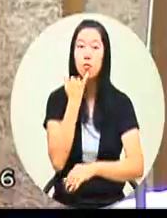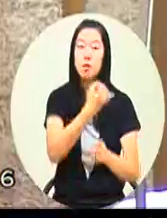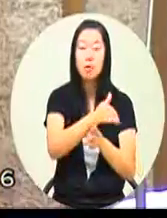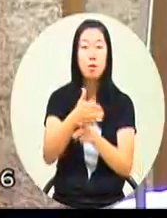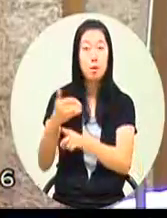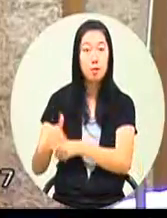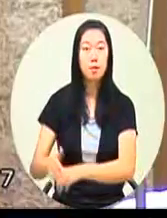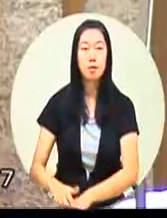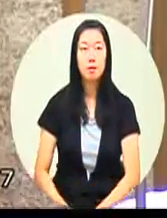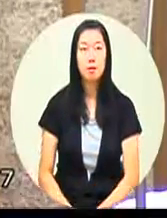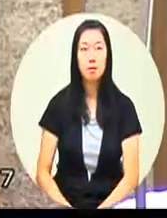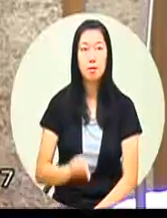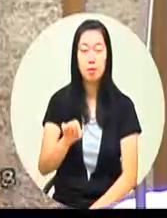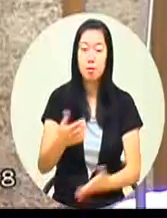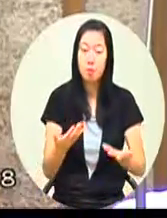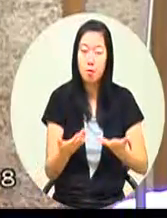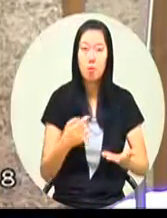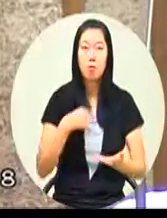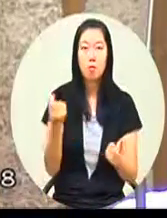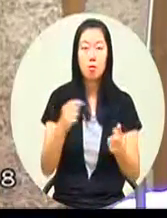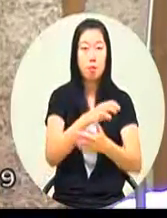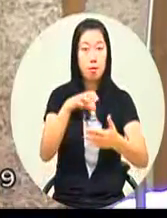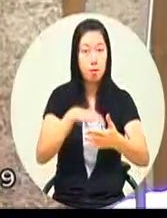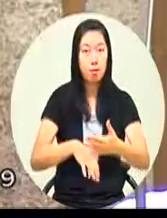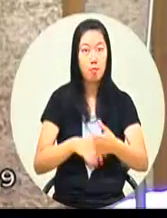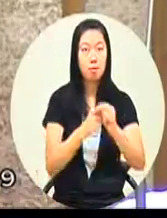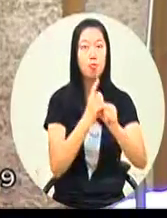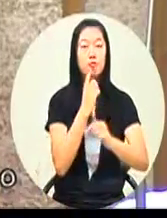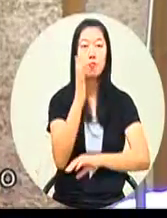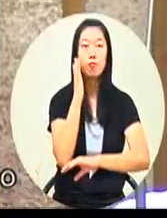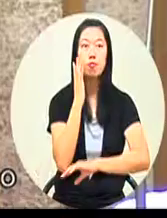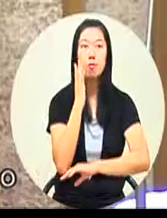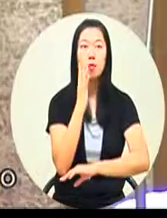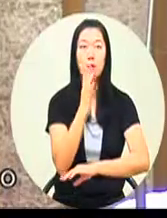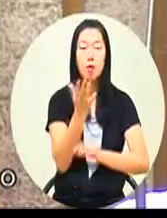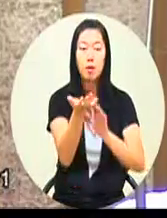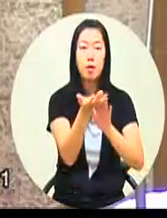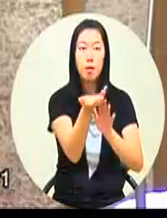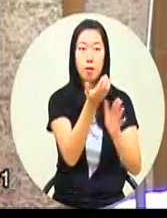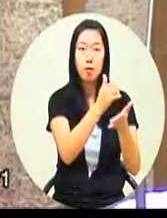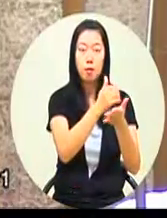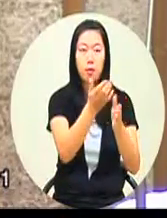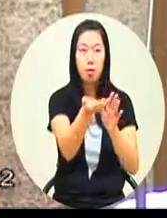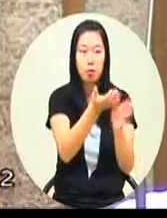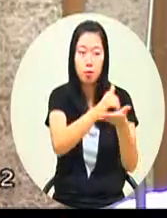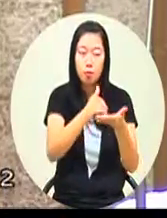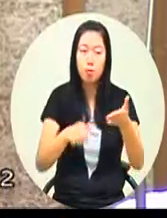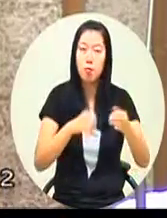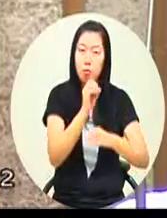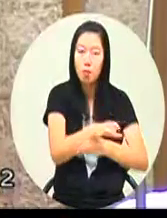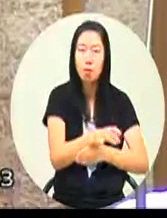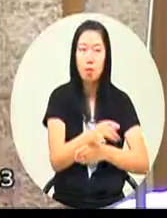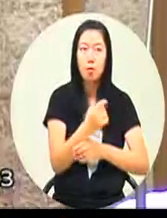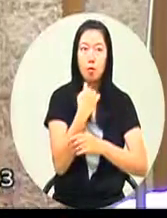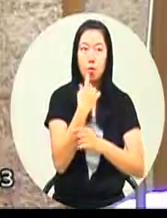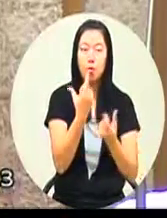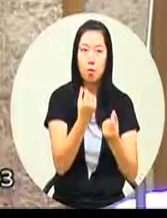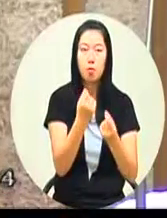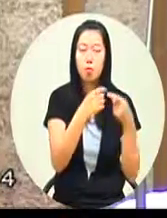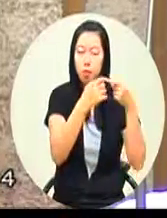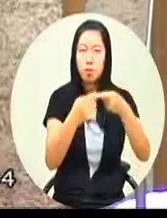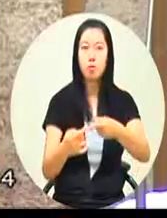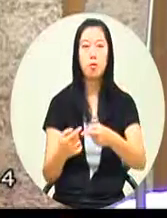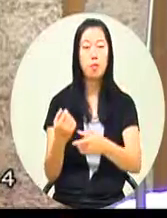这个部分七亿多的这个部分也包含整个中央的经费的总工程经费的部分啊，对啊，那我想我们会持续来